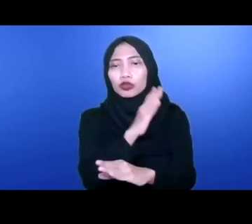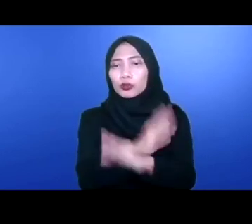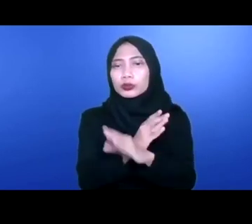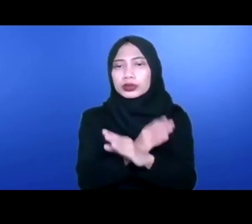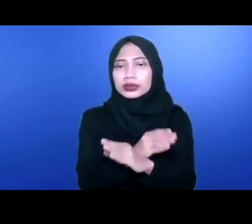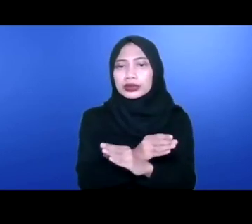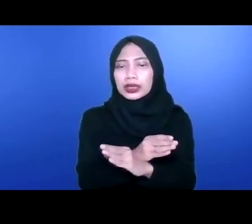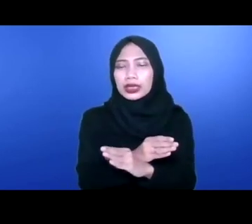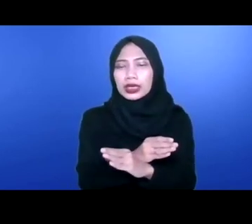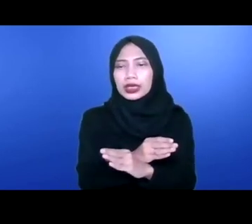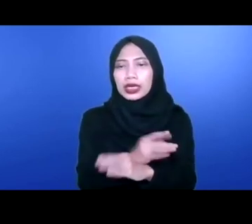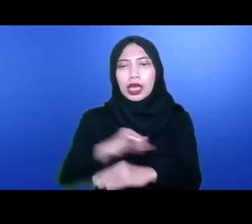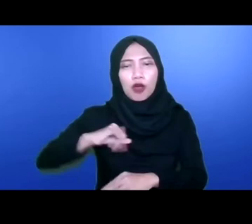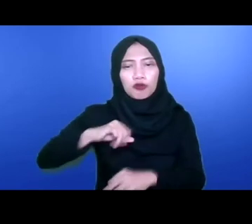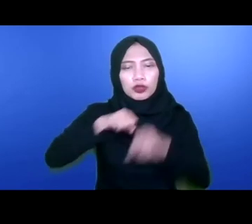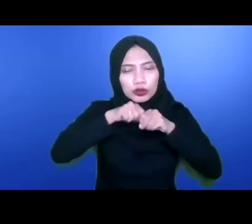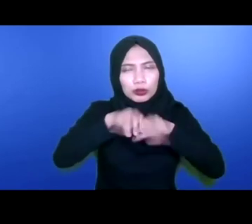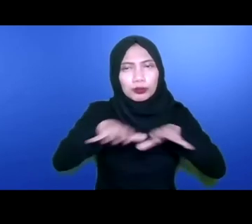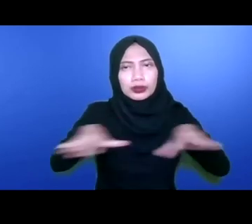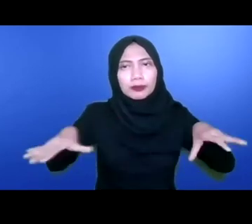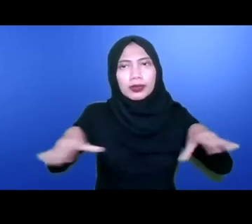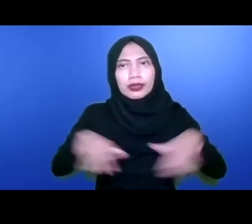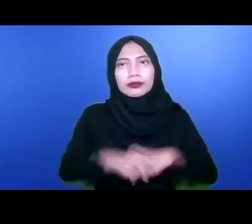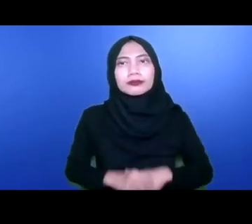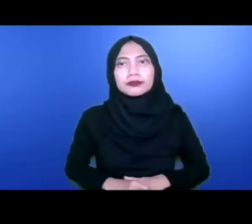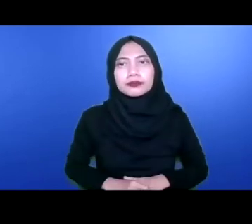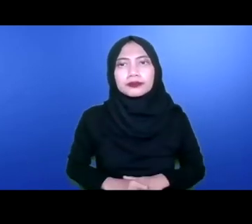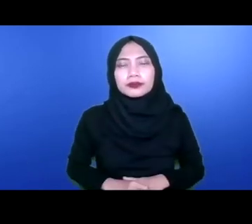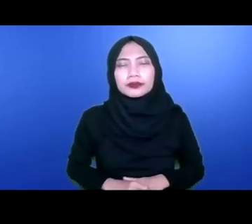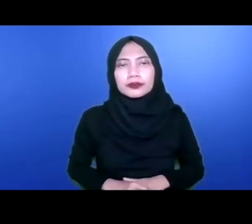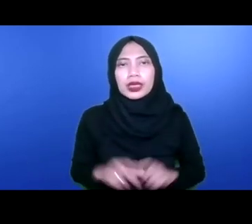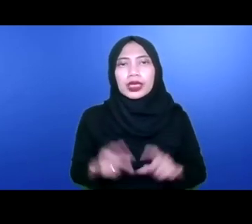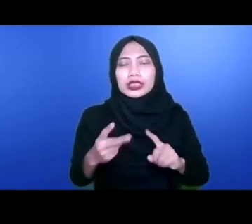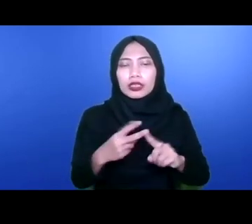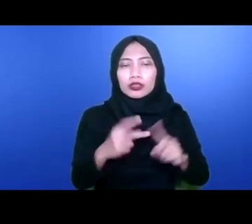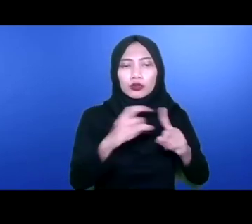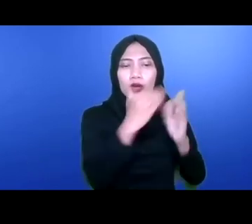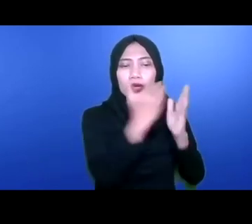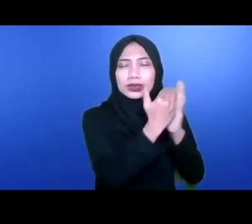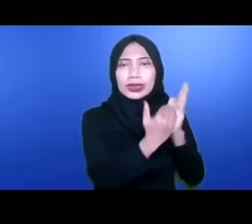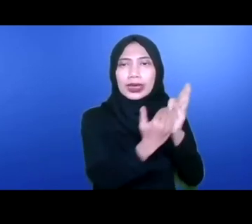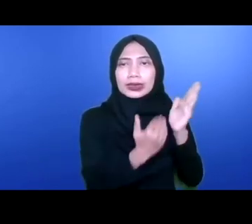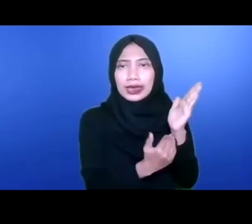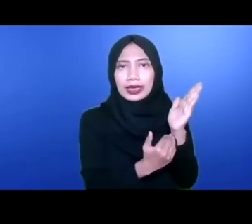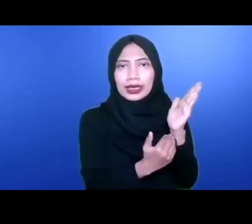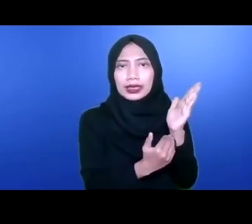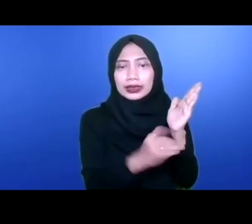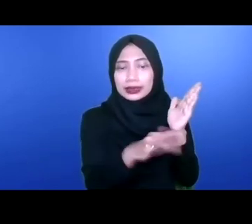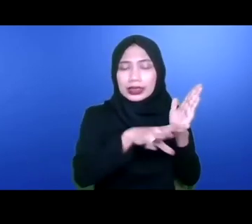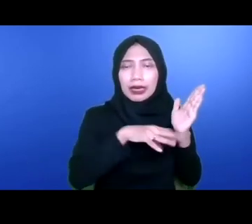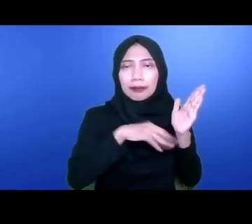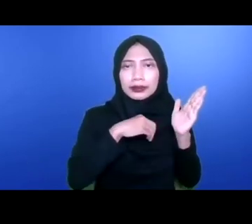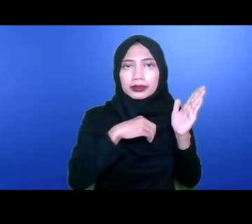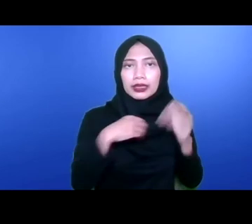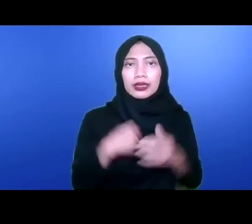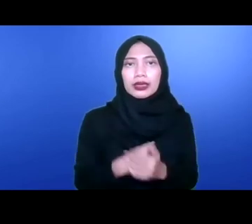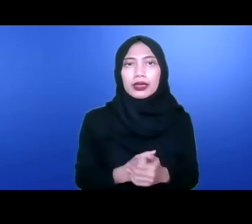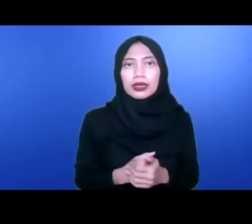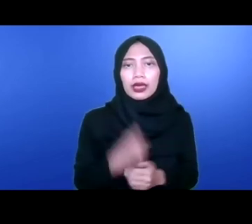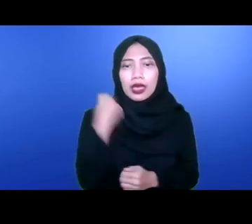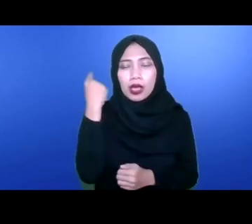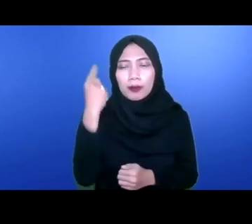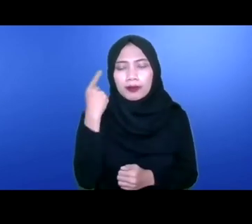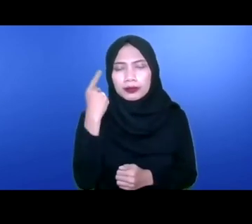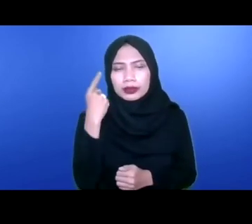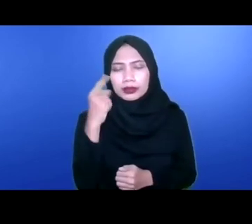bagi pelaku UKM adalah transaction datanya kita peroleh untuk profile. Jadi pemerintah kalau untuk mencari menyalurkan